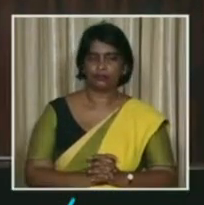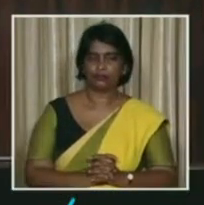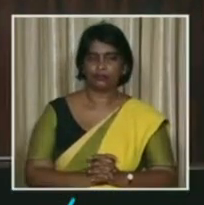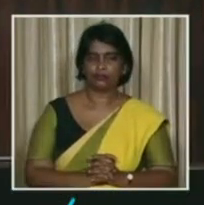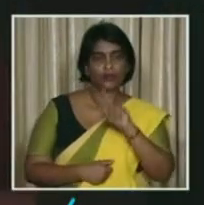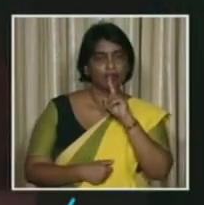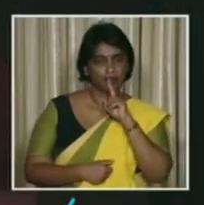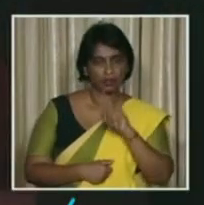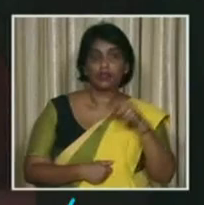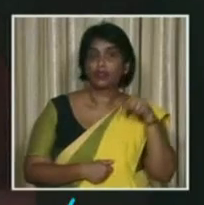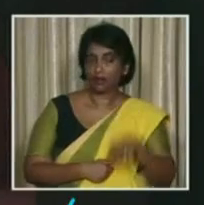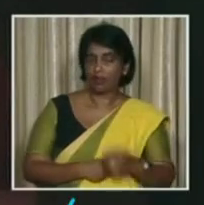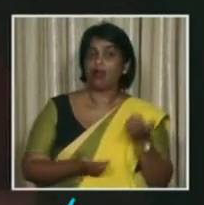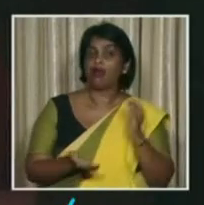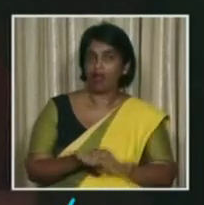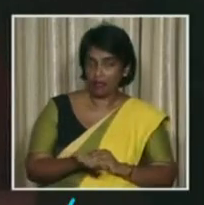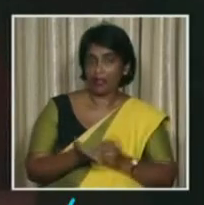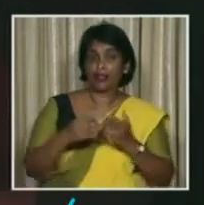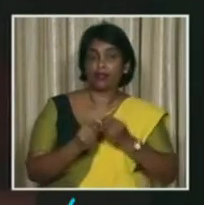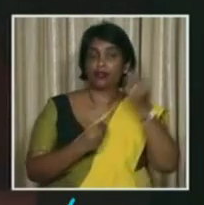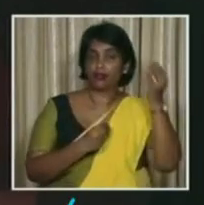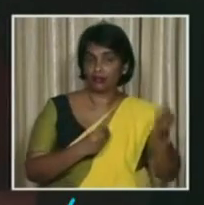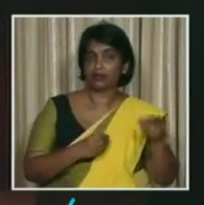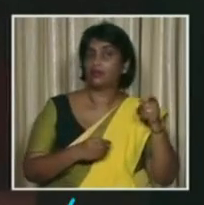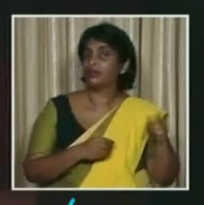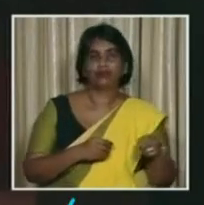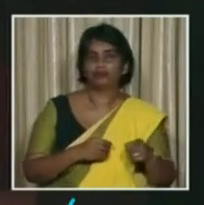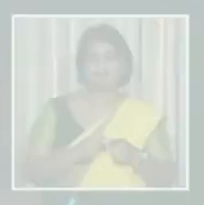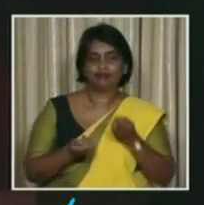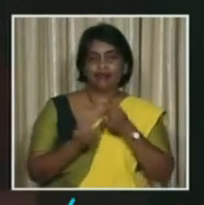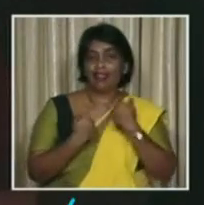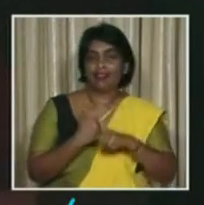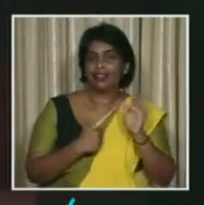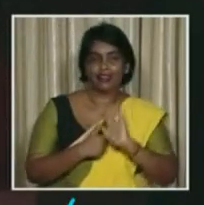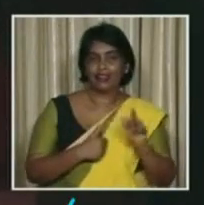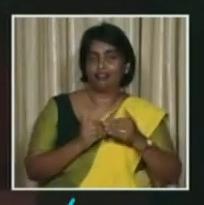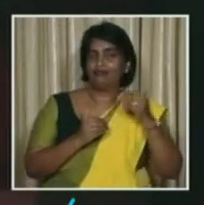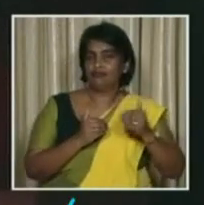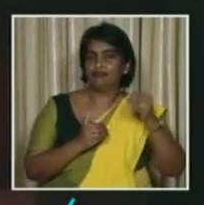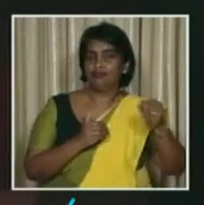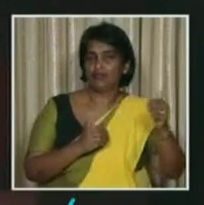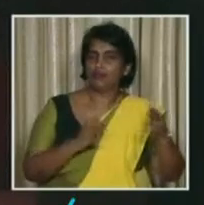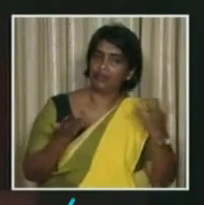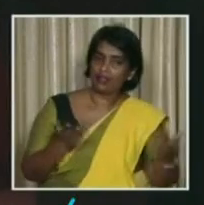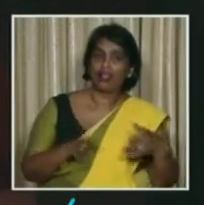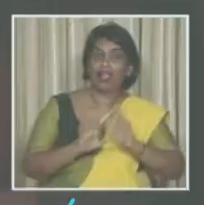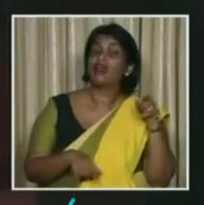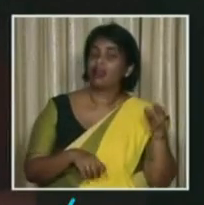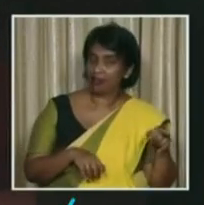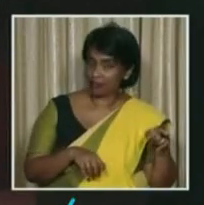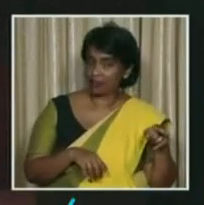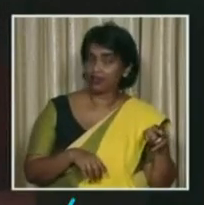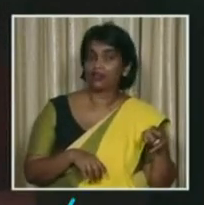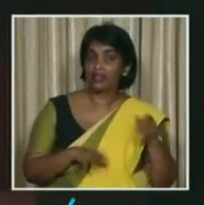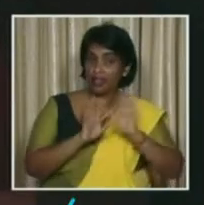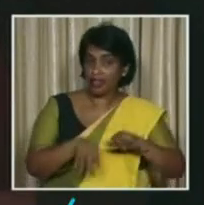අනුමත වෙලා නැහැ. මේක නැවතත් වරක් කැබිනට් එකට දාලා මේ හදන්නේ රෙගුලරයිස් කරන්න නෙමෙයි. මේ හදන්නේ කල්මරලා කොහොම හරි මේ දූදරුවන්ට